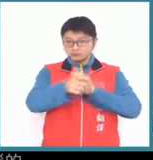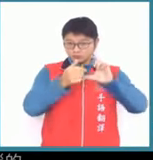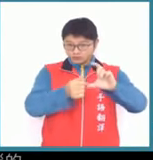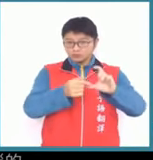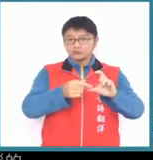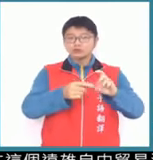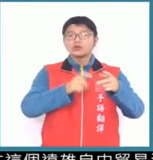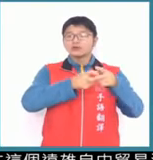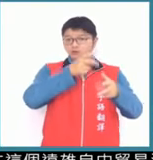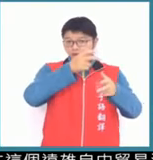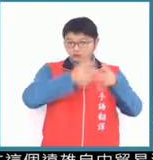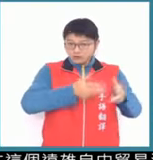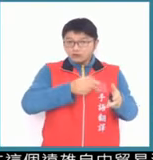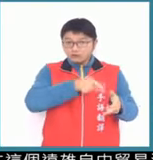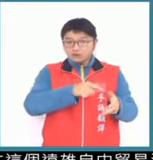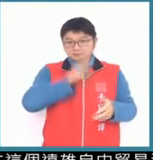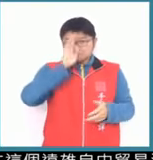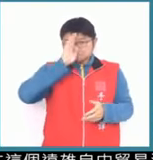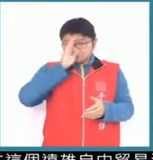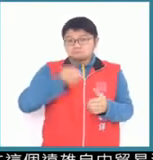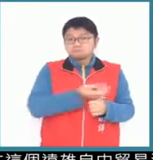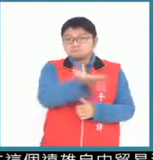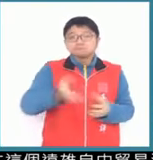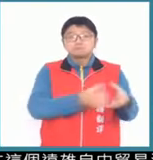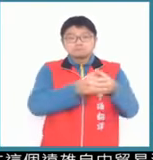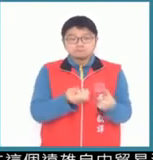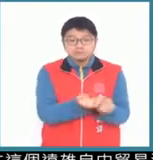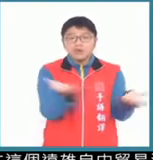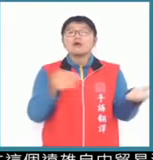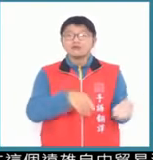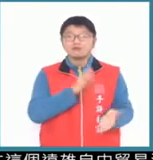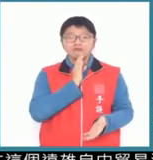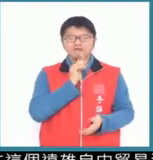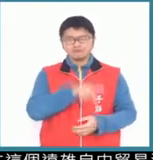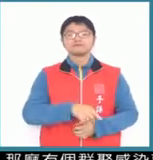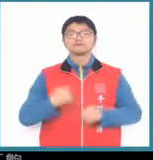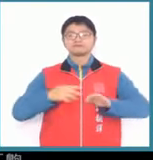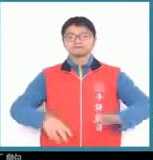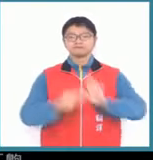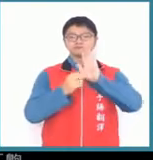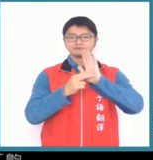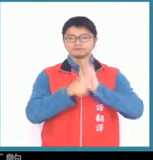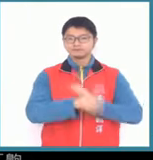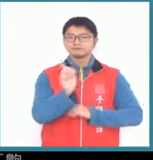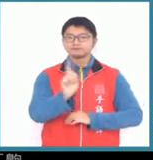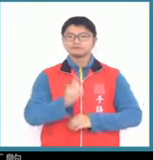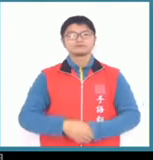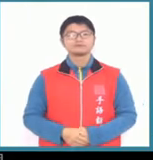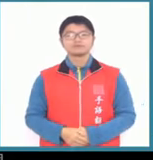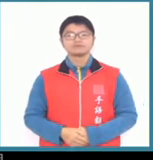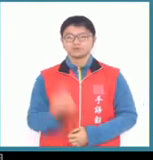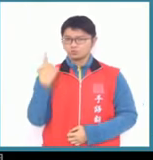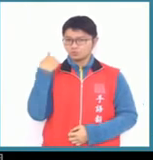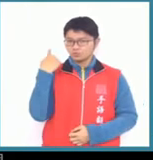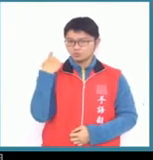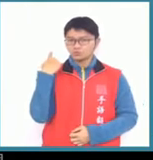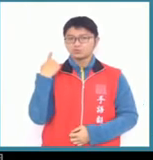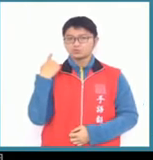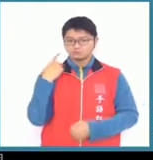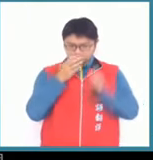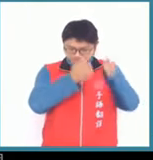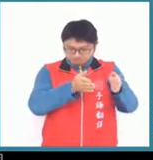那么有个群聚感染事件。那我来说明一下哈，这个我们昨天进行的